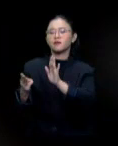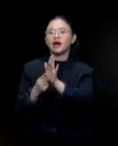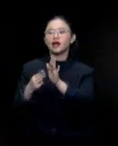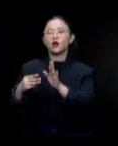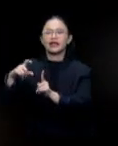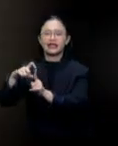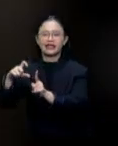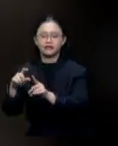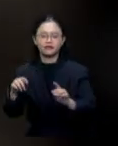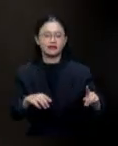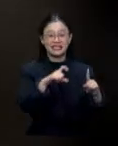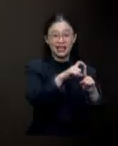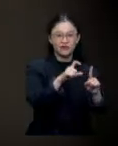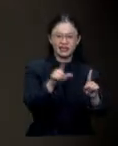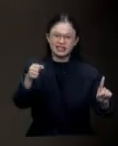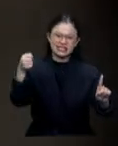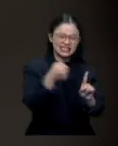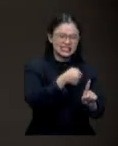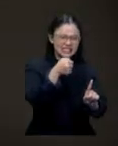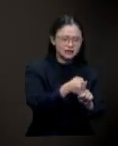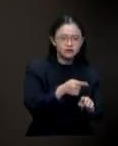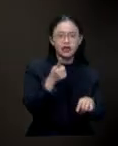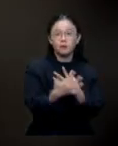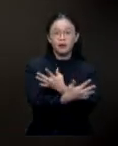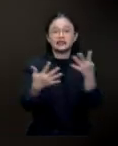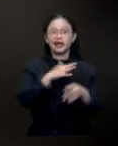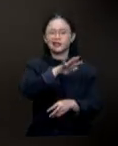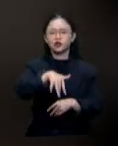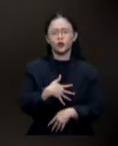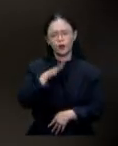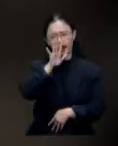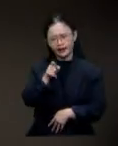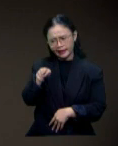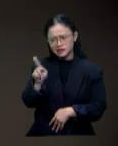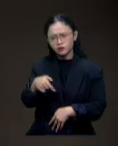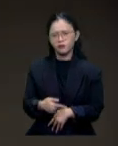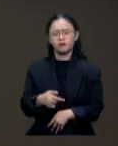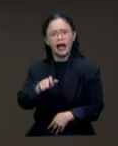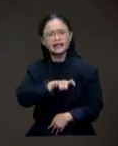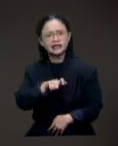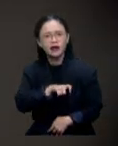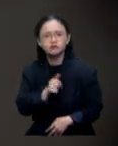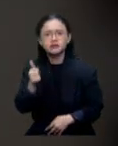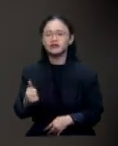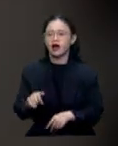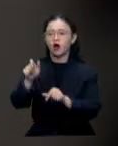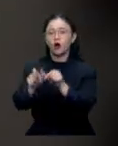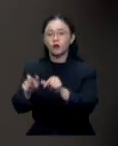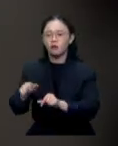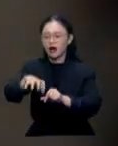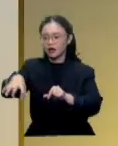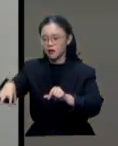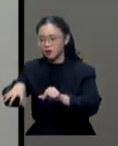Ozora. Belakangan harta Rafael disorot karena keluarganya dinilai kerap pamer harta di media sosial. Bahkan sejumlah harta tidak